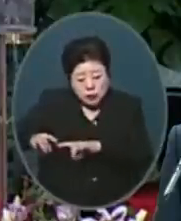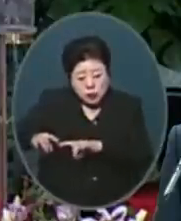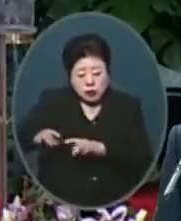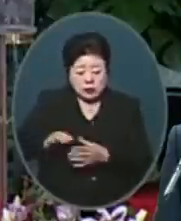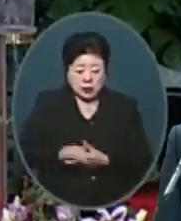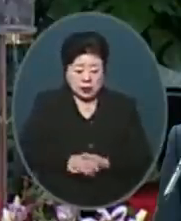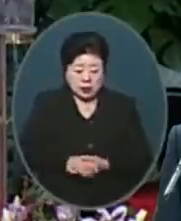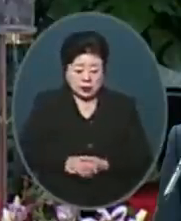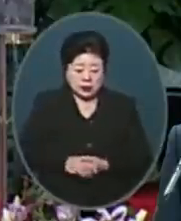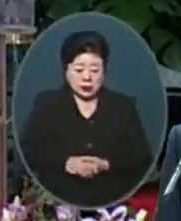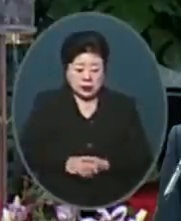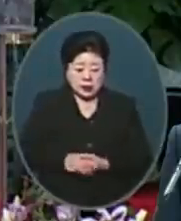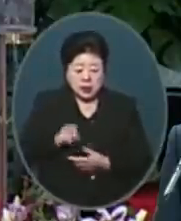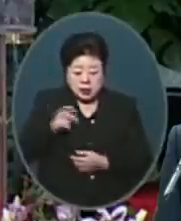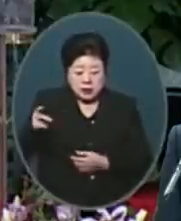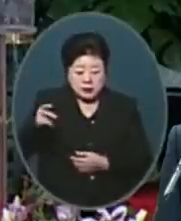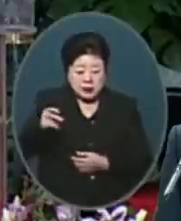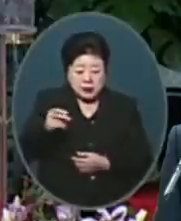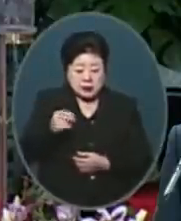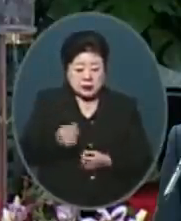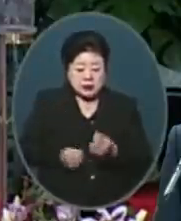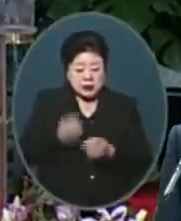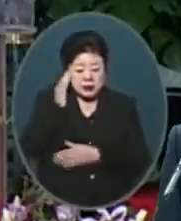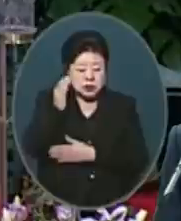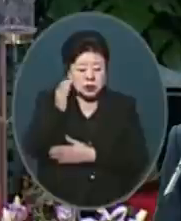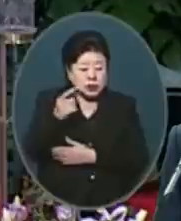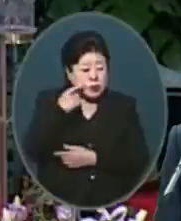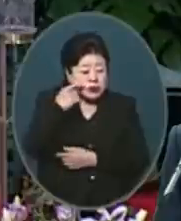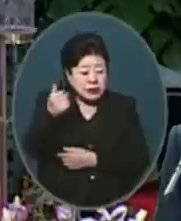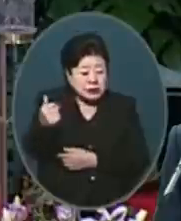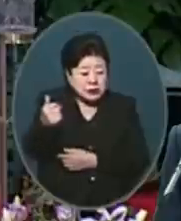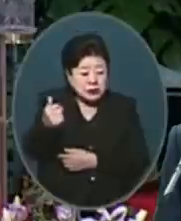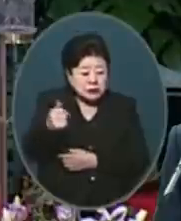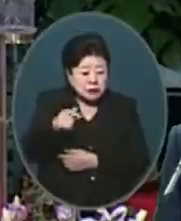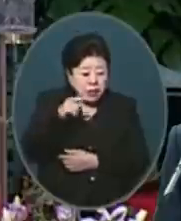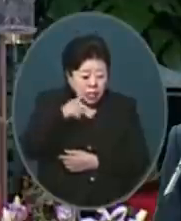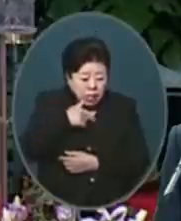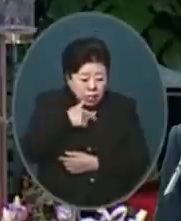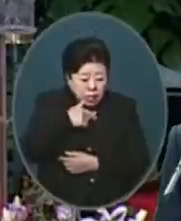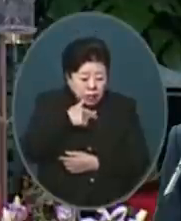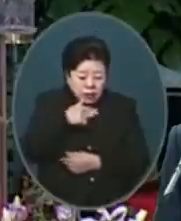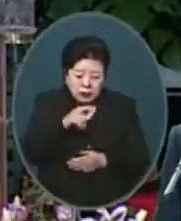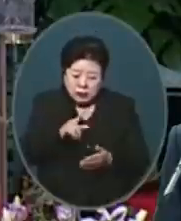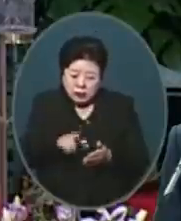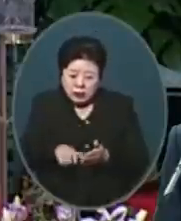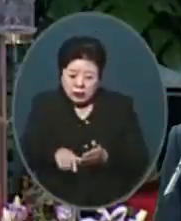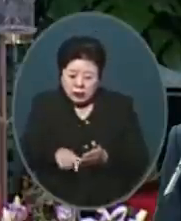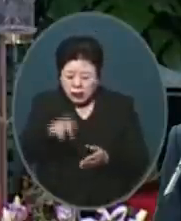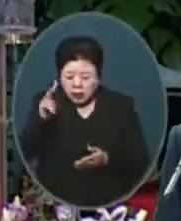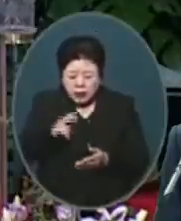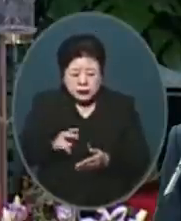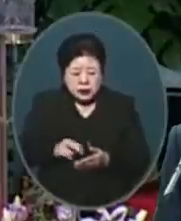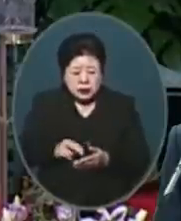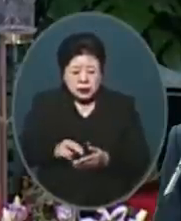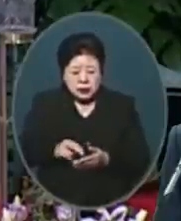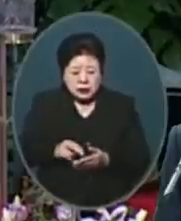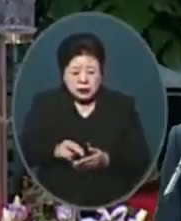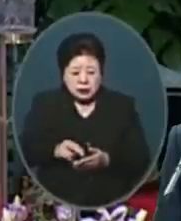있는데 TV에서 설교하는 목사님을 조롱하려 한 한순간 갑자기 혀가